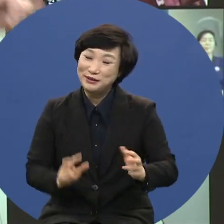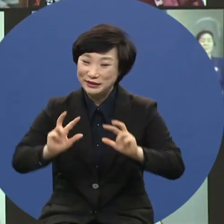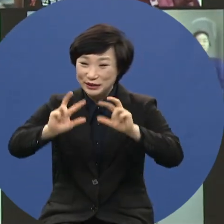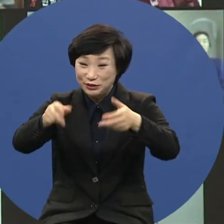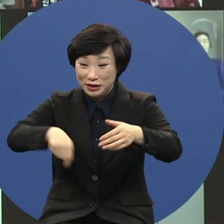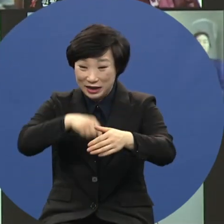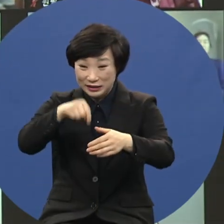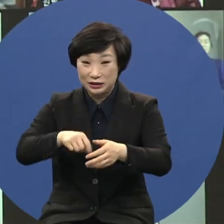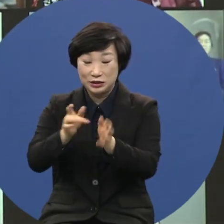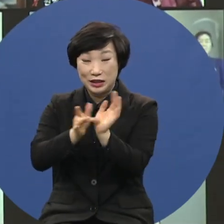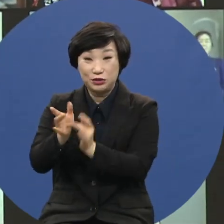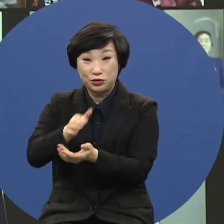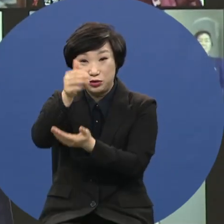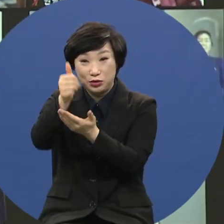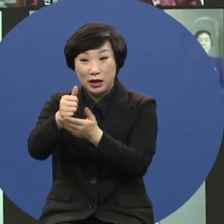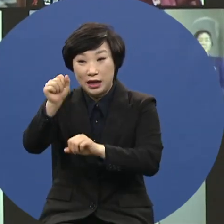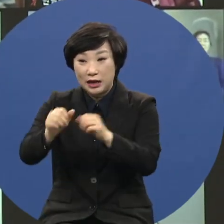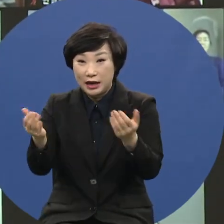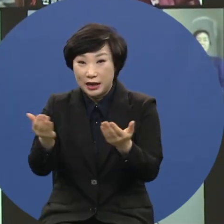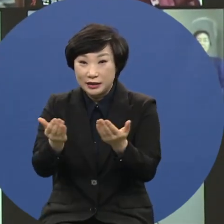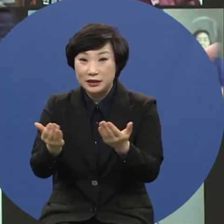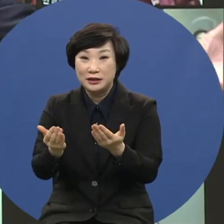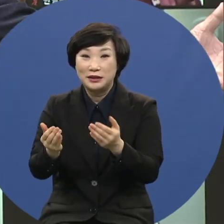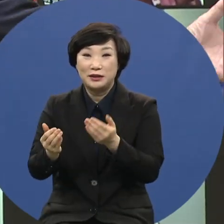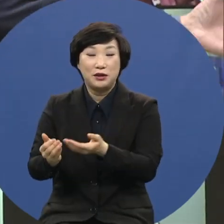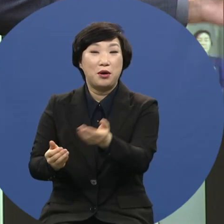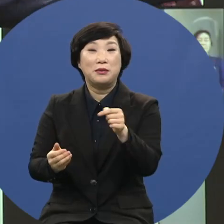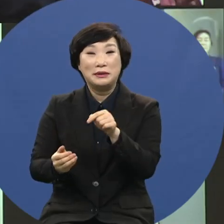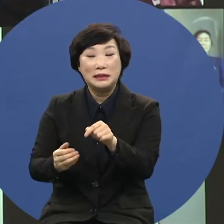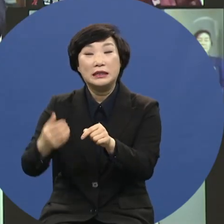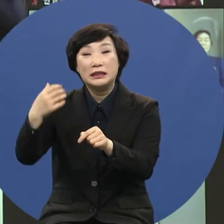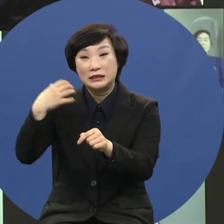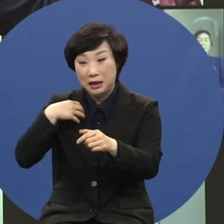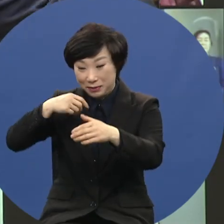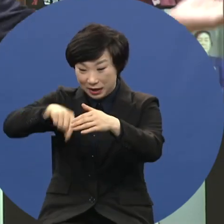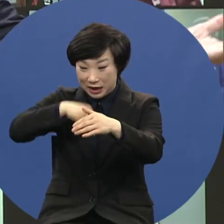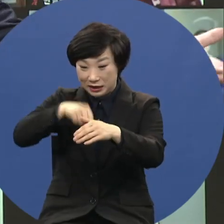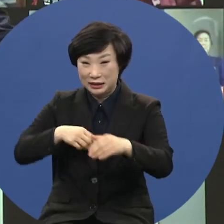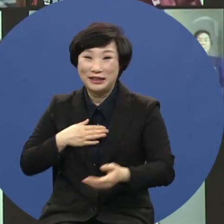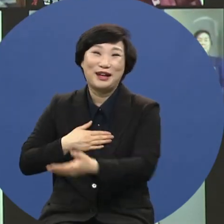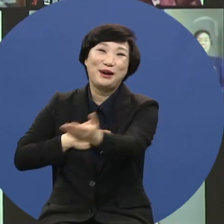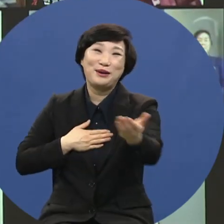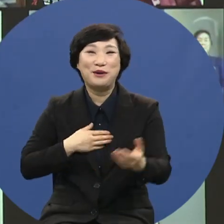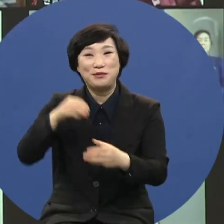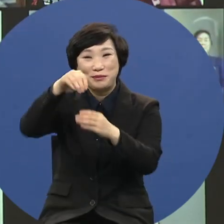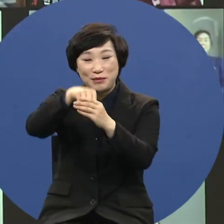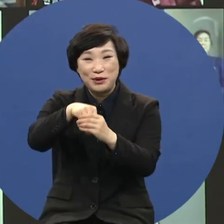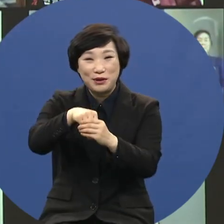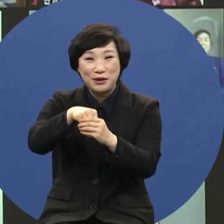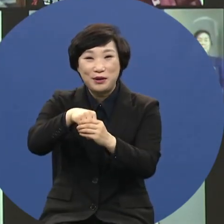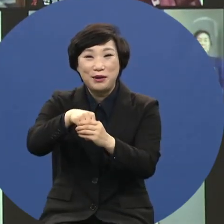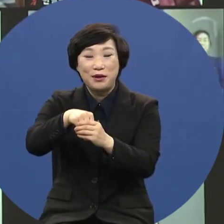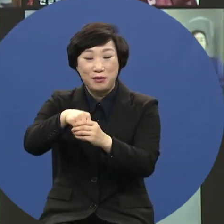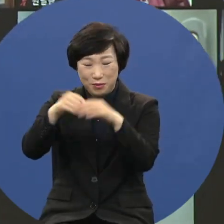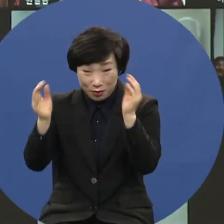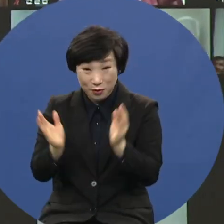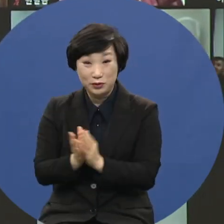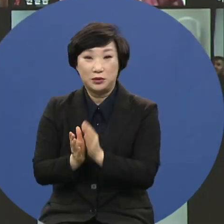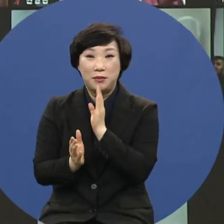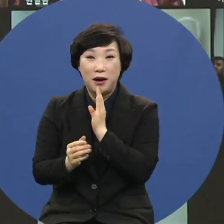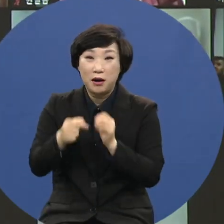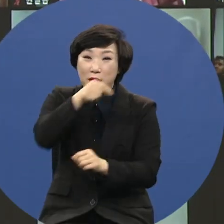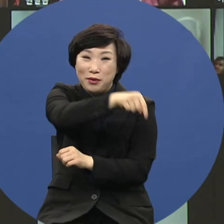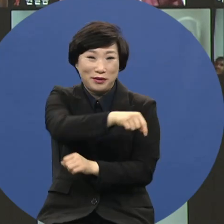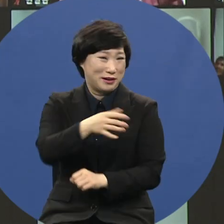지구상에서 예수 그리스도가 하시는 사역이라고는 사명 안에 들어있지 않는 사람은 단